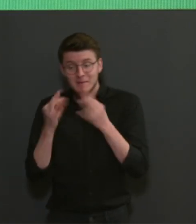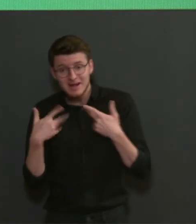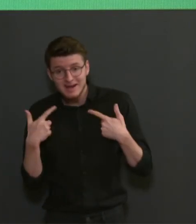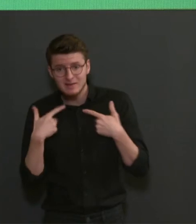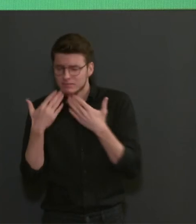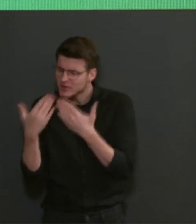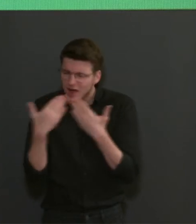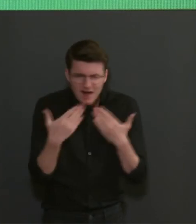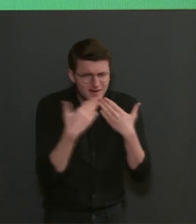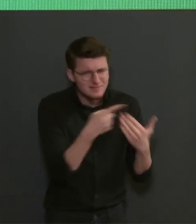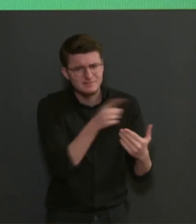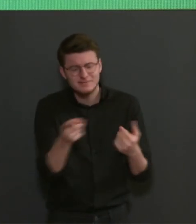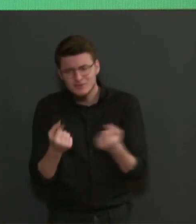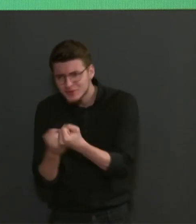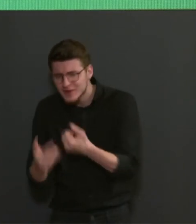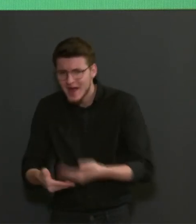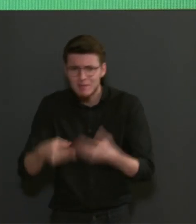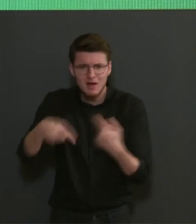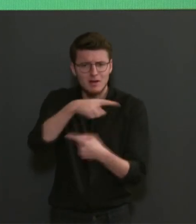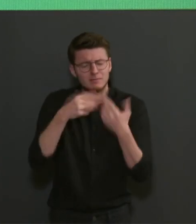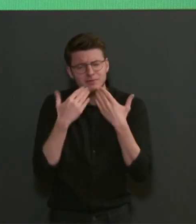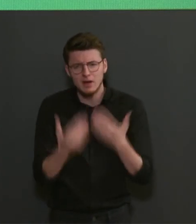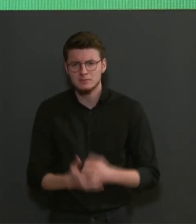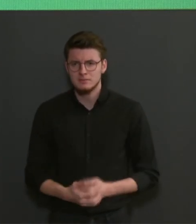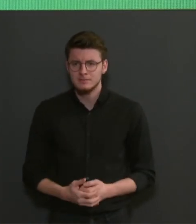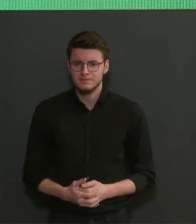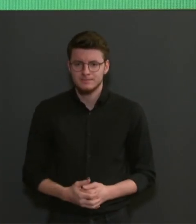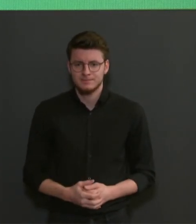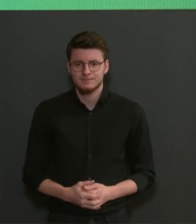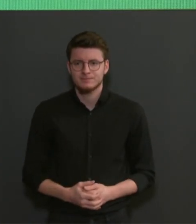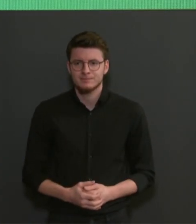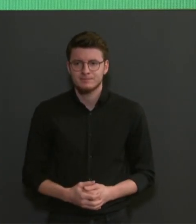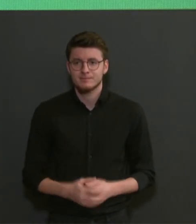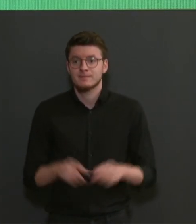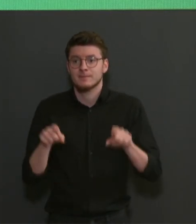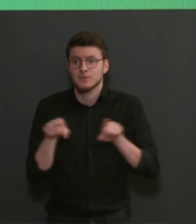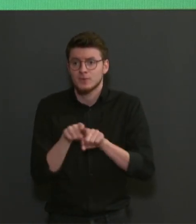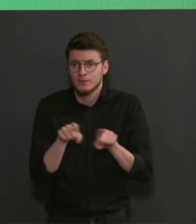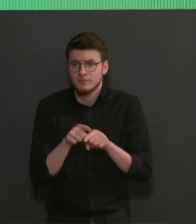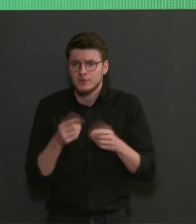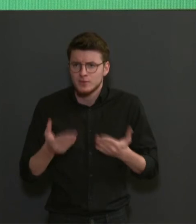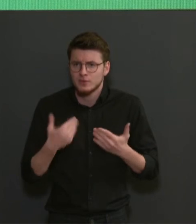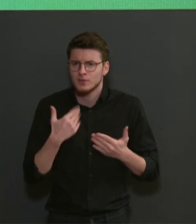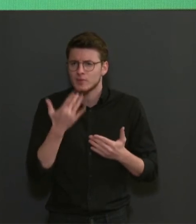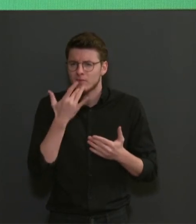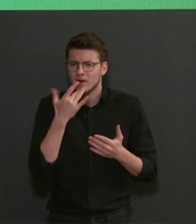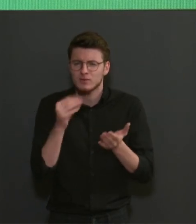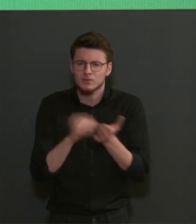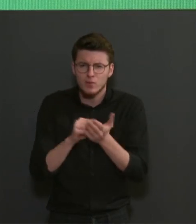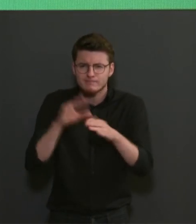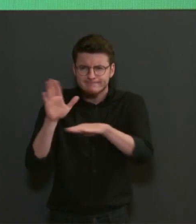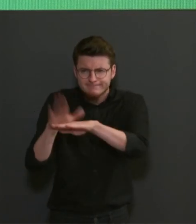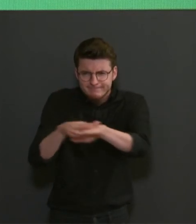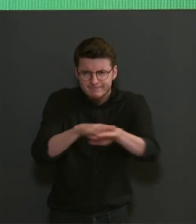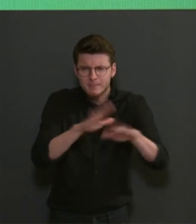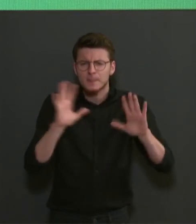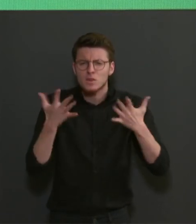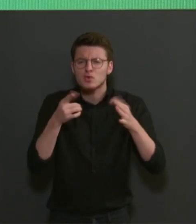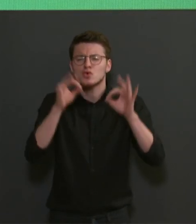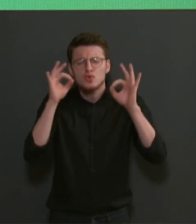En tenslotte zouden we ook nog eens een herinnering willen geven rond het correct gebruik van mondmaskers.